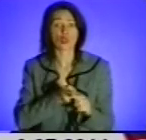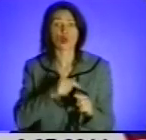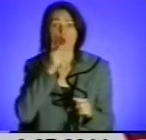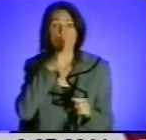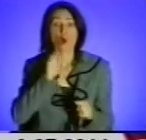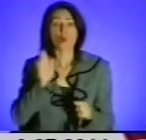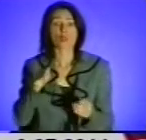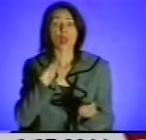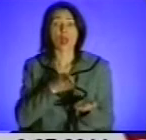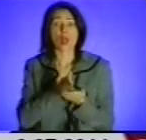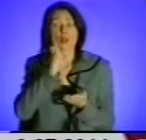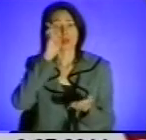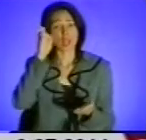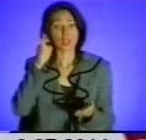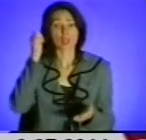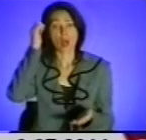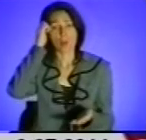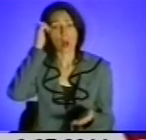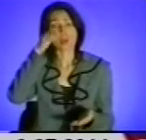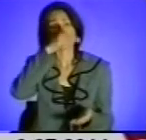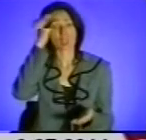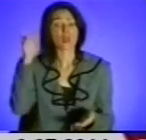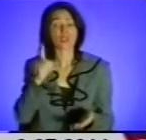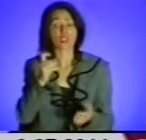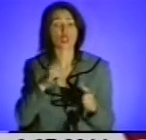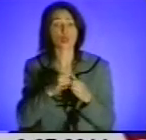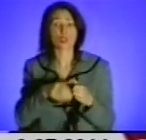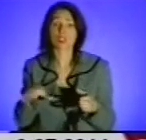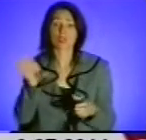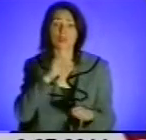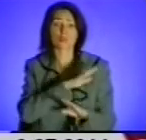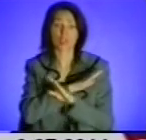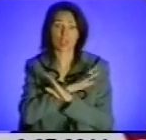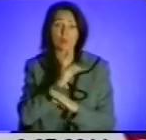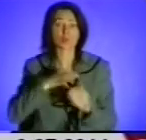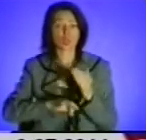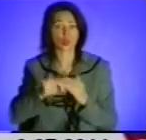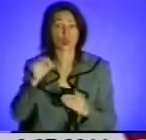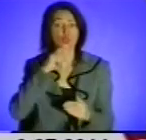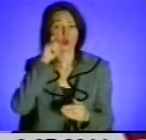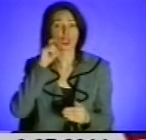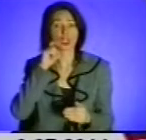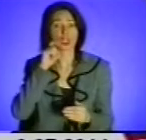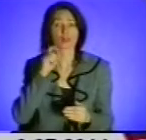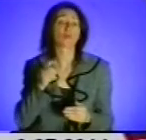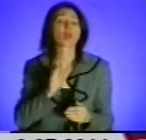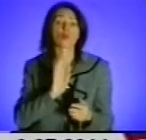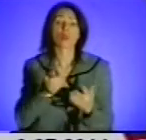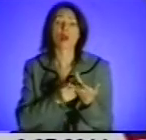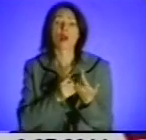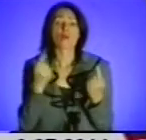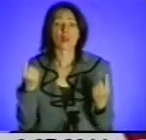пам'яті Небесній Сотні і всім загиблим на сході України. Цілу ніч в Зарваниці, оскільки буде велика